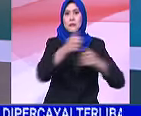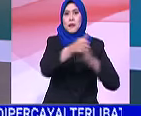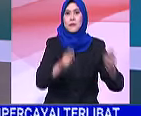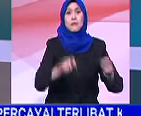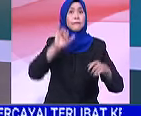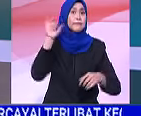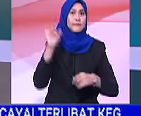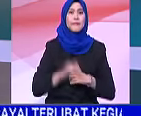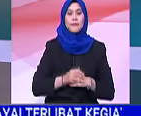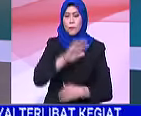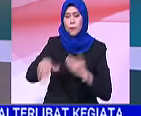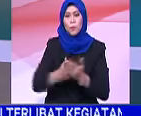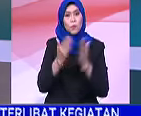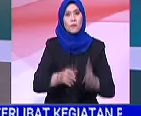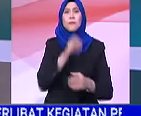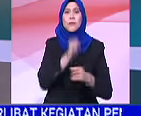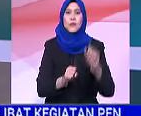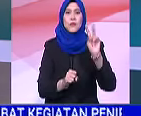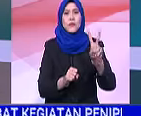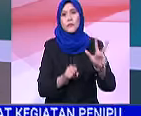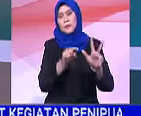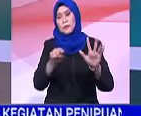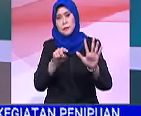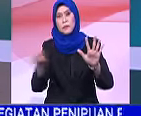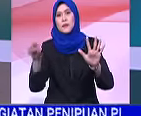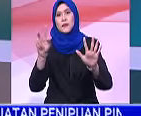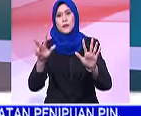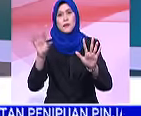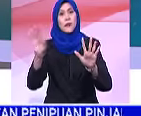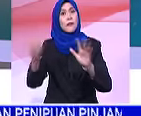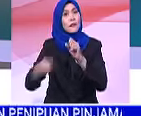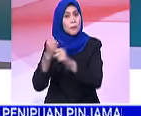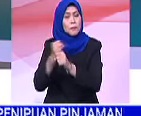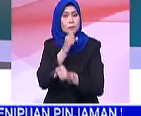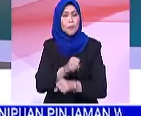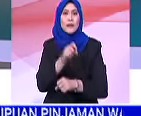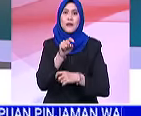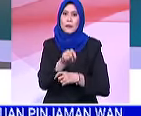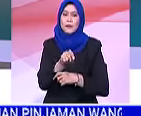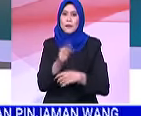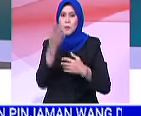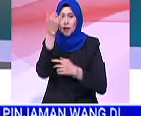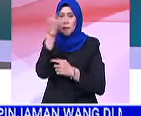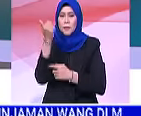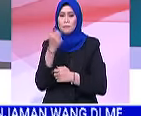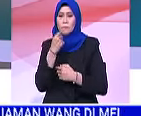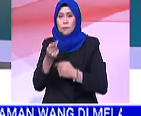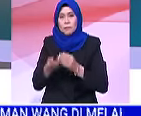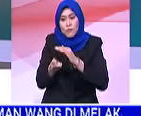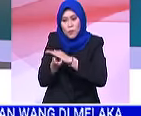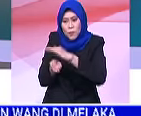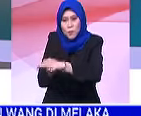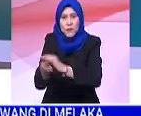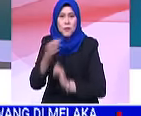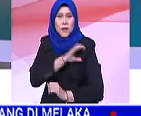semalam. Kesemua suspek berusia 25 hingga 39 tahun itu berbuat demikian sebagai dorongan untuk membebaskan 8 rakan yang